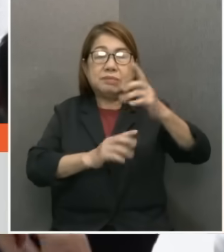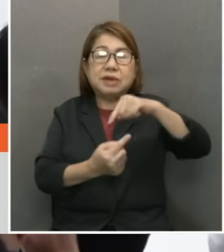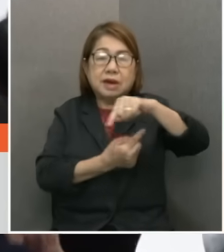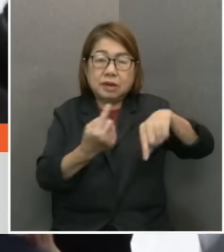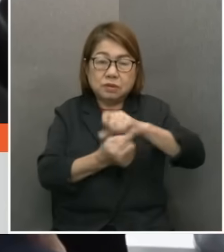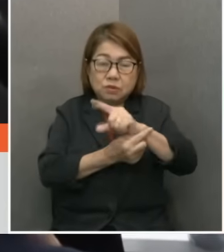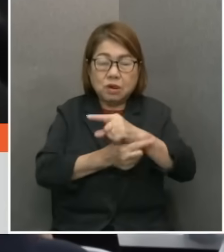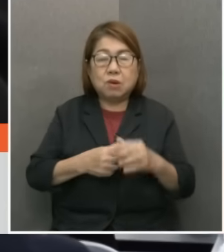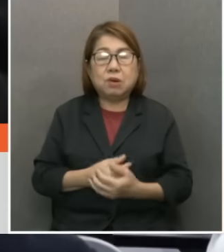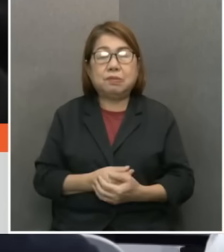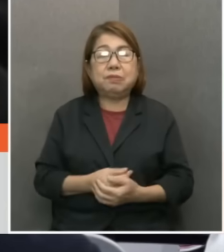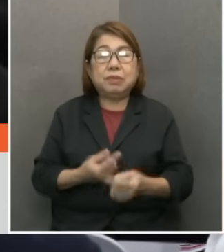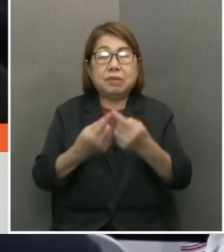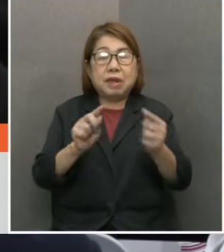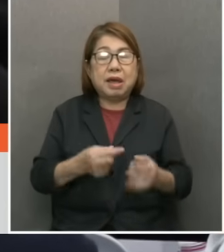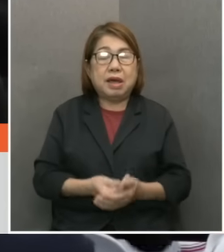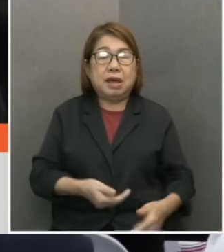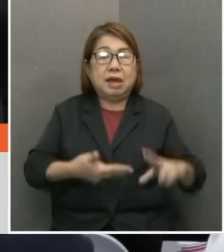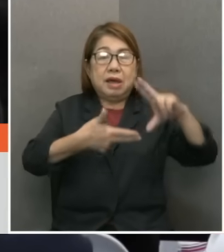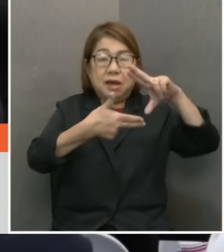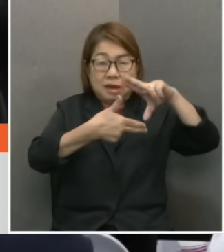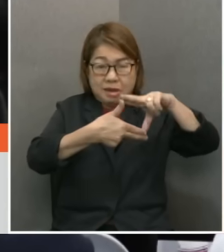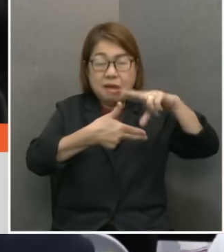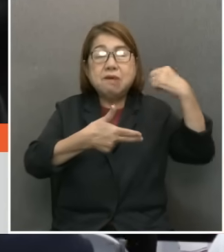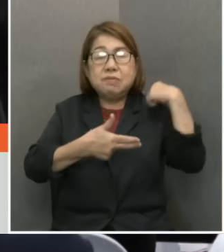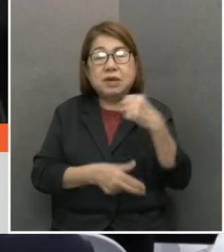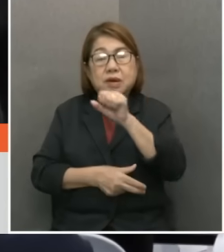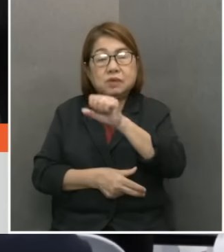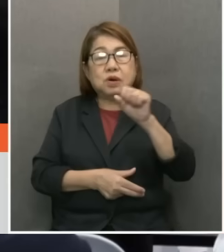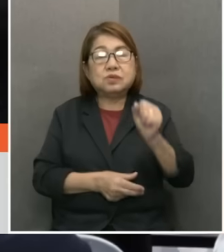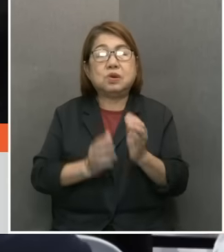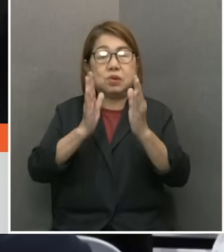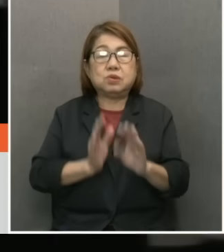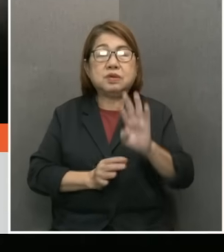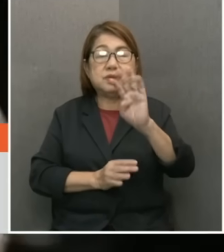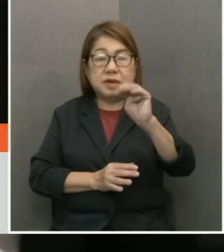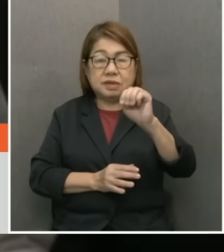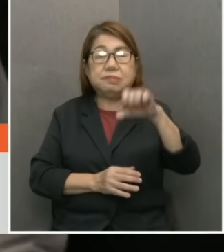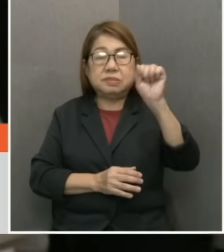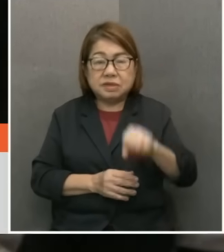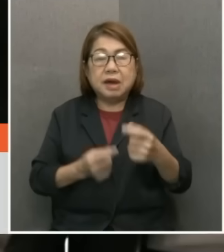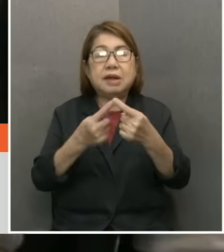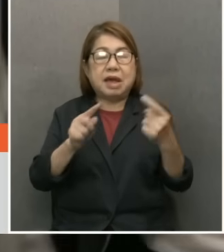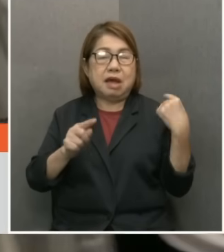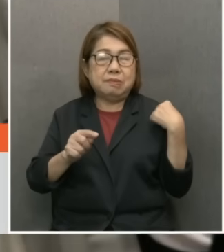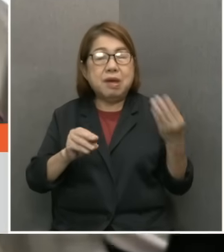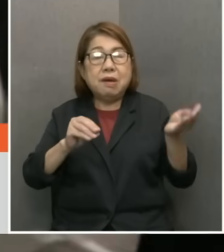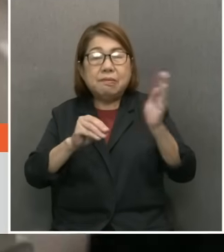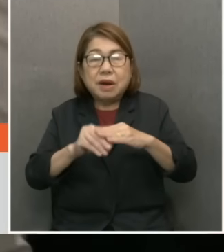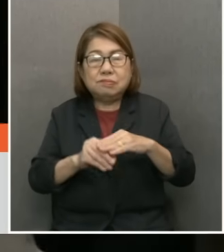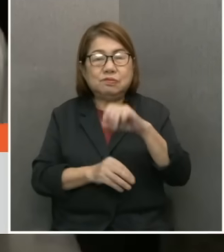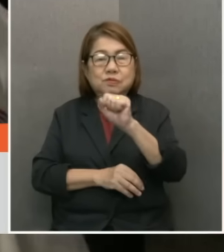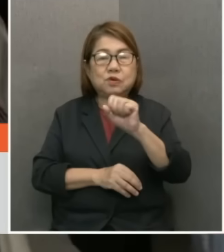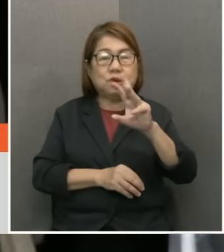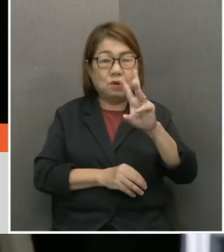ล้อมแม้ว่าพรรคพลังประชารัฐจะมีสส 40เสียงแต่ก็มีอปชั่นเสริมนะคะคือสวใน